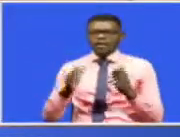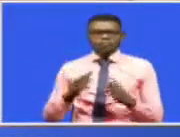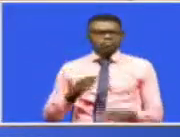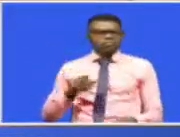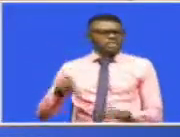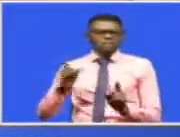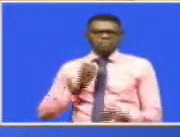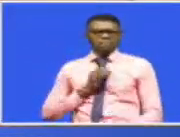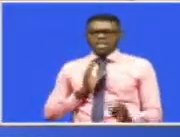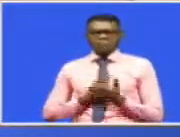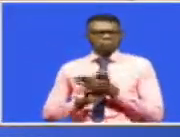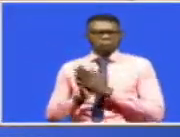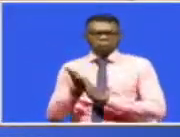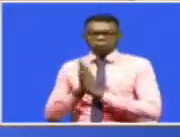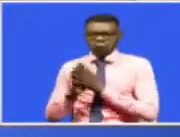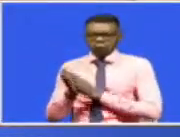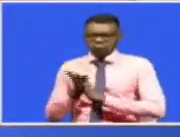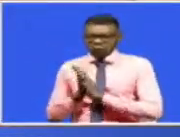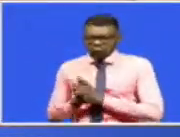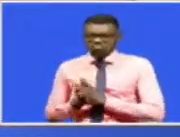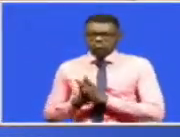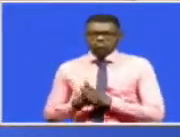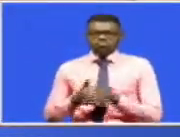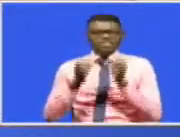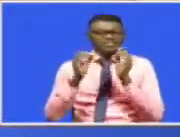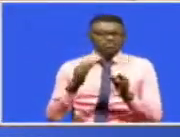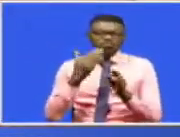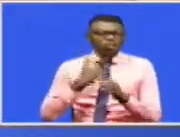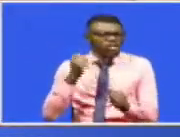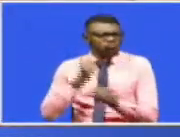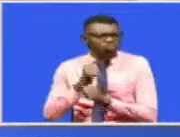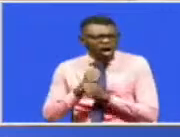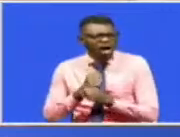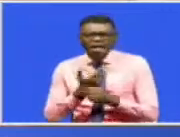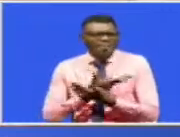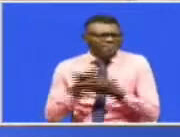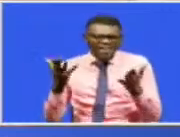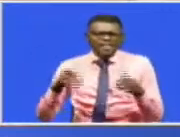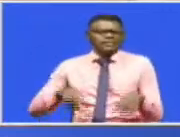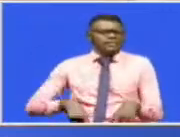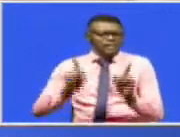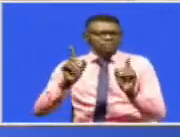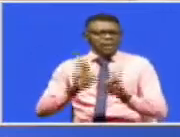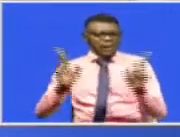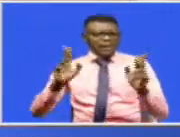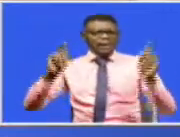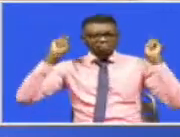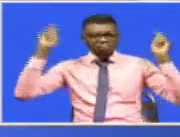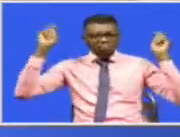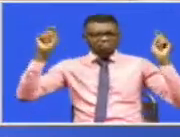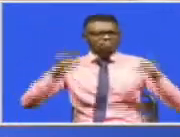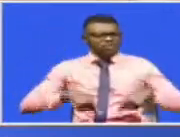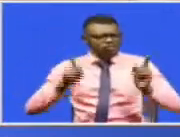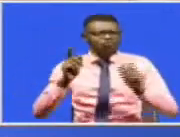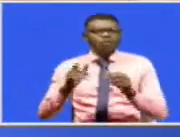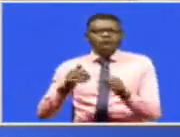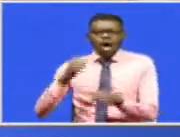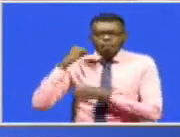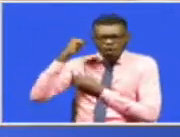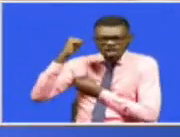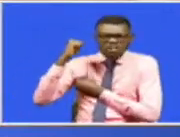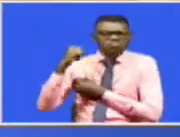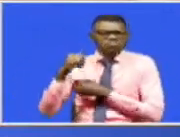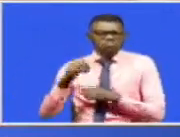mtu. Kalembe alikuwa hata tukitaka ku strike na yeye alikuwa na strike kwa sababu alikuwa mwanasiasa ambaye hakuwa